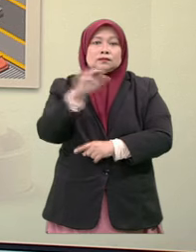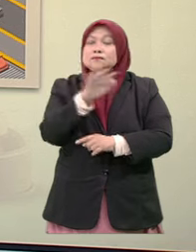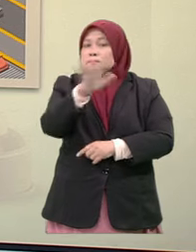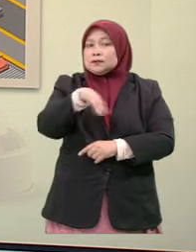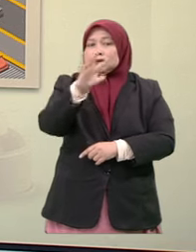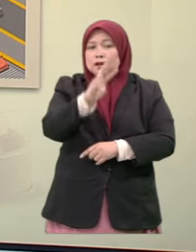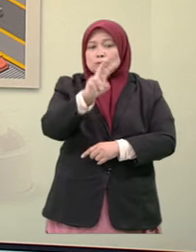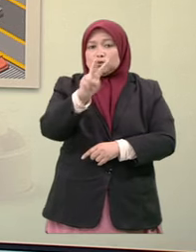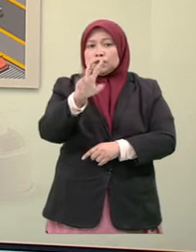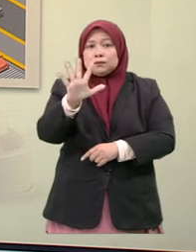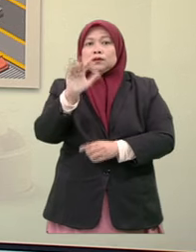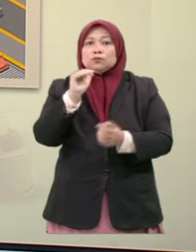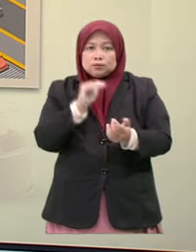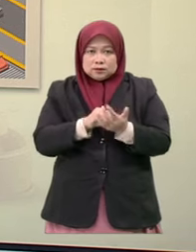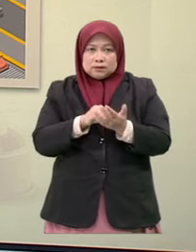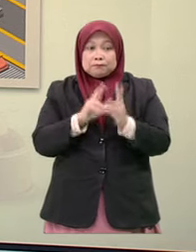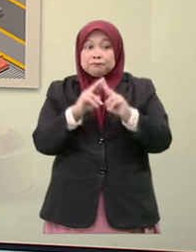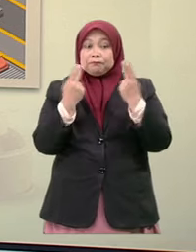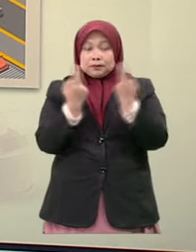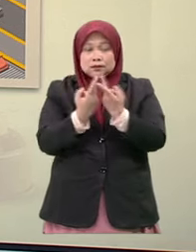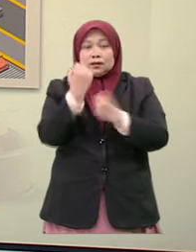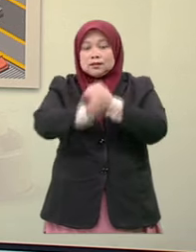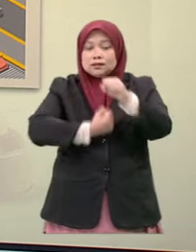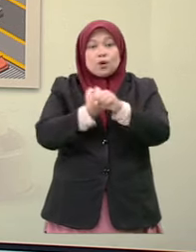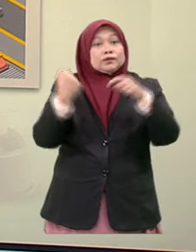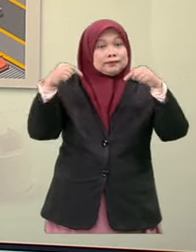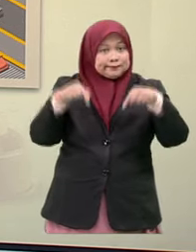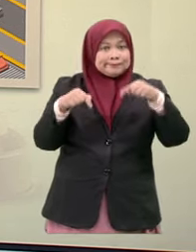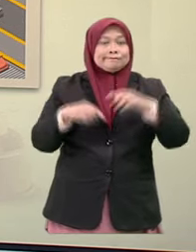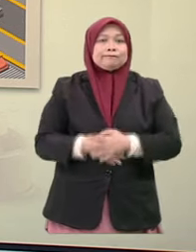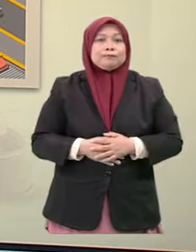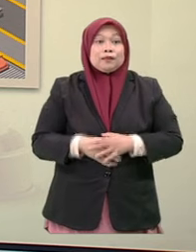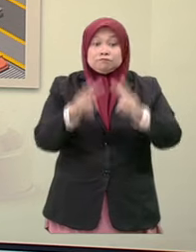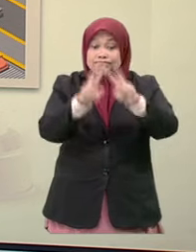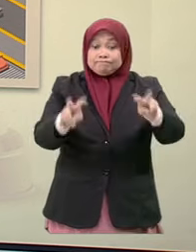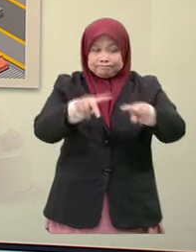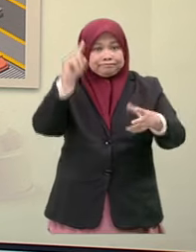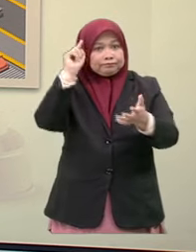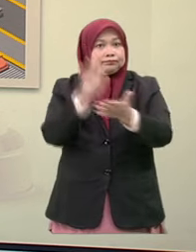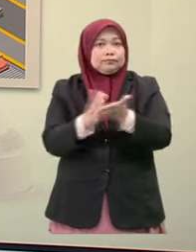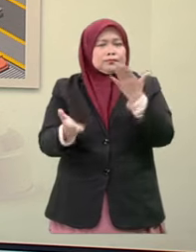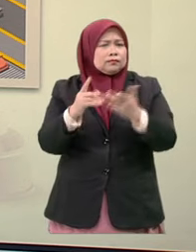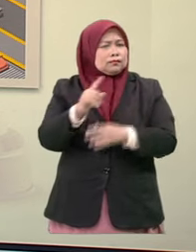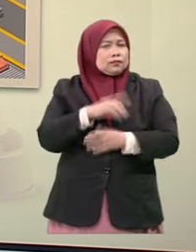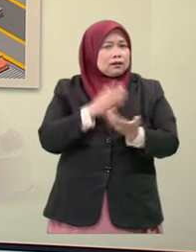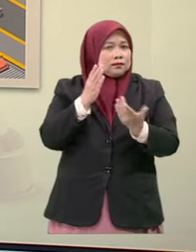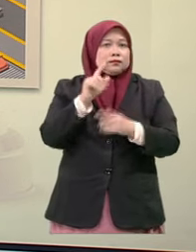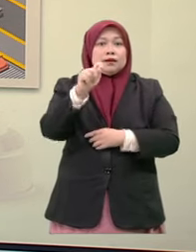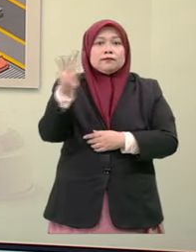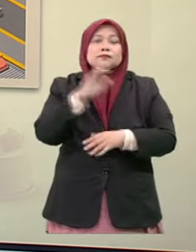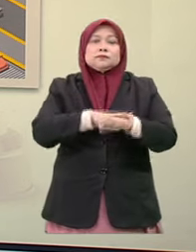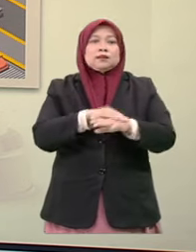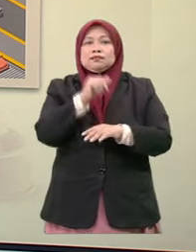sebanyak 625,000 unit pada tahun ini Firma penyelidikan itu percaya bahawa tahap tiv semasa tidak